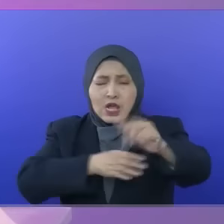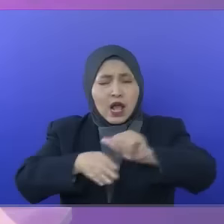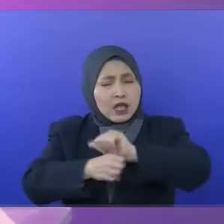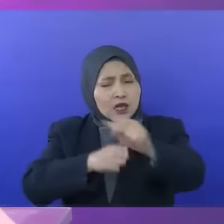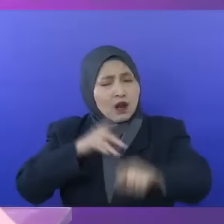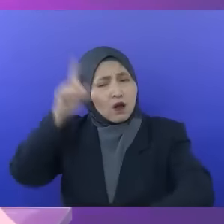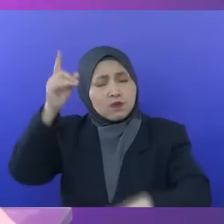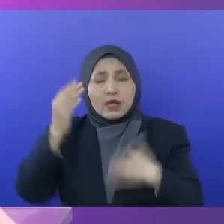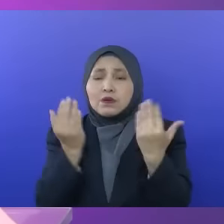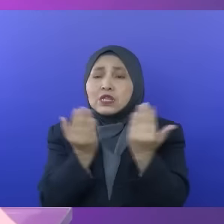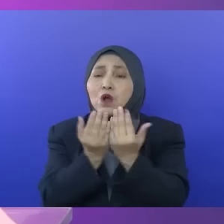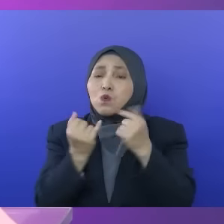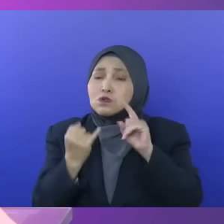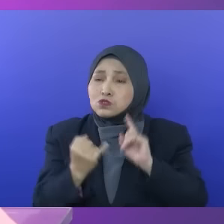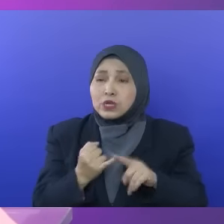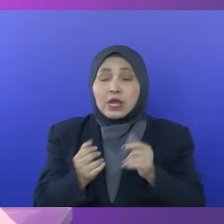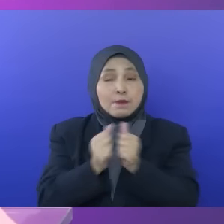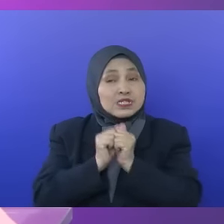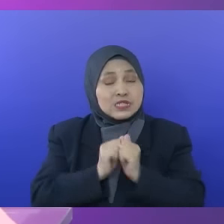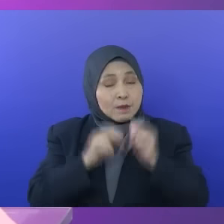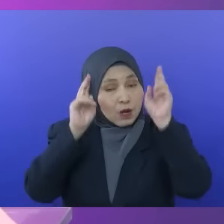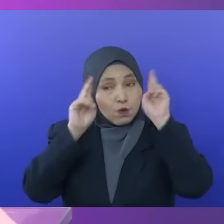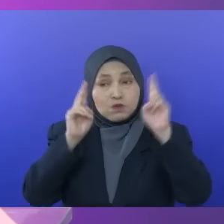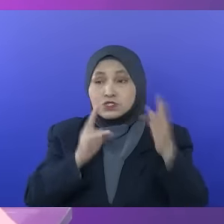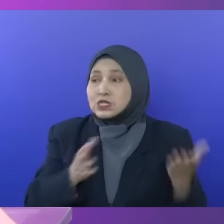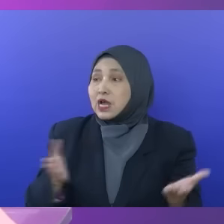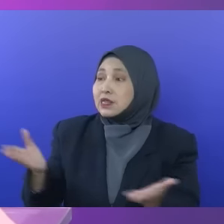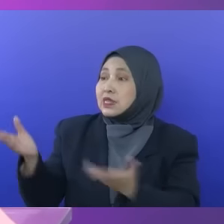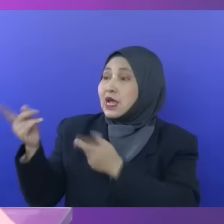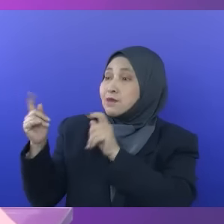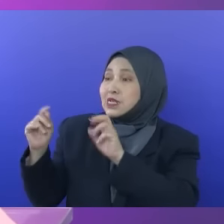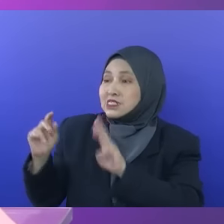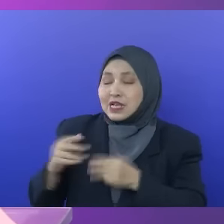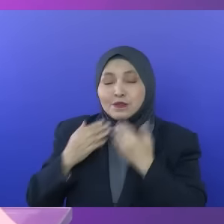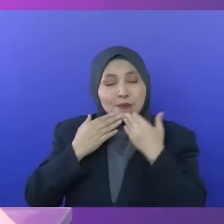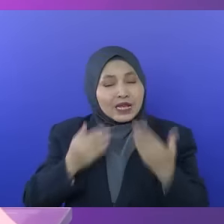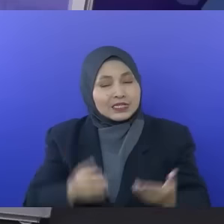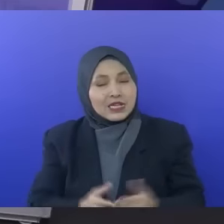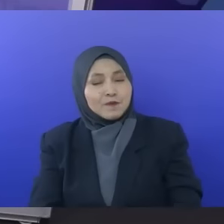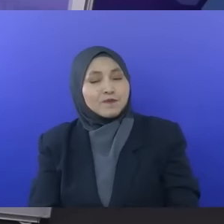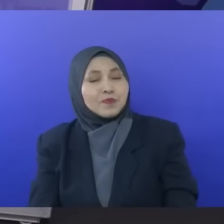kita berdoa dikunjungi bersama al fadil Ustaz tapi Abdurrahman